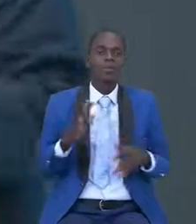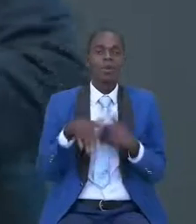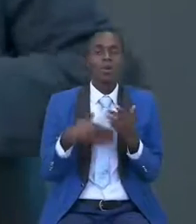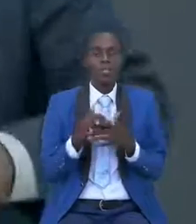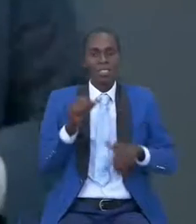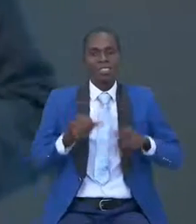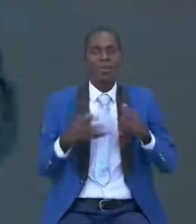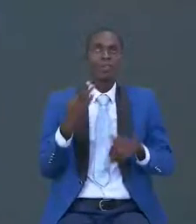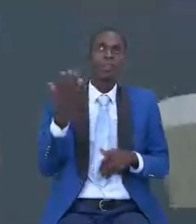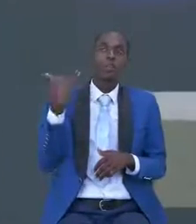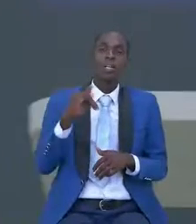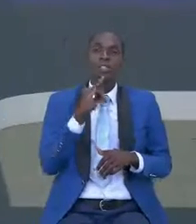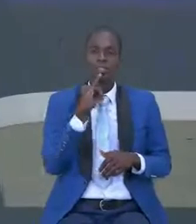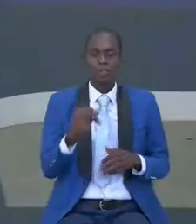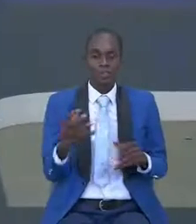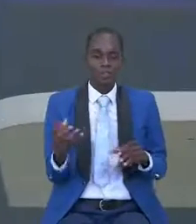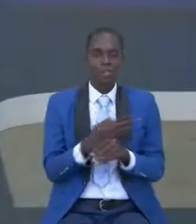ôtée.